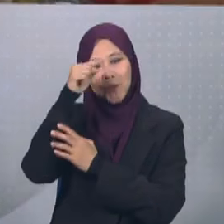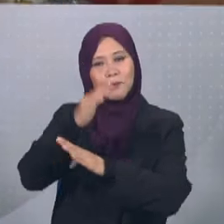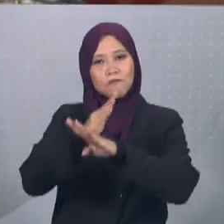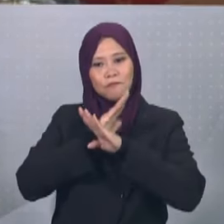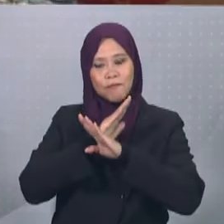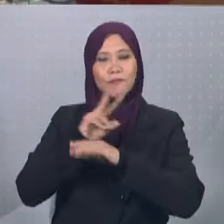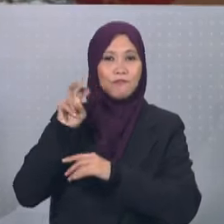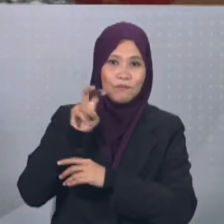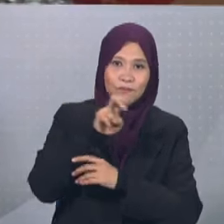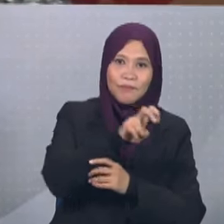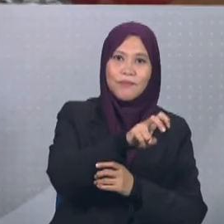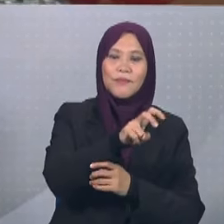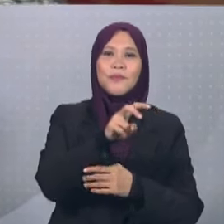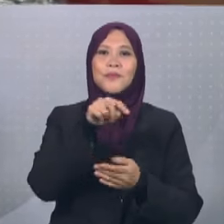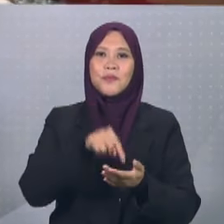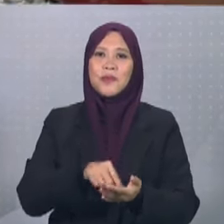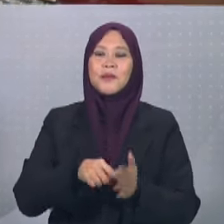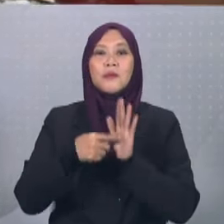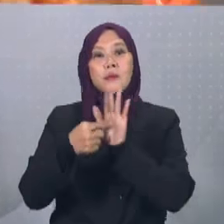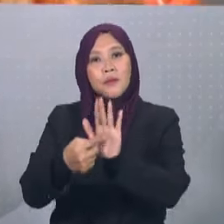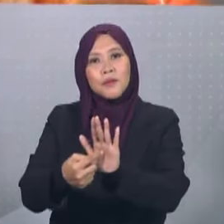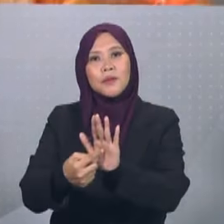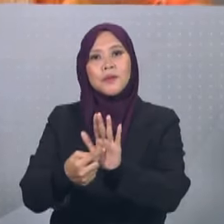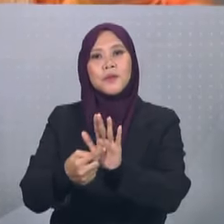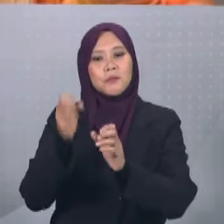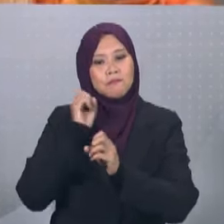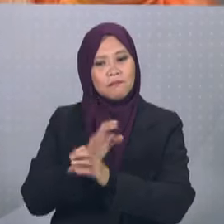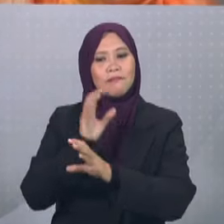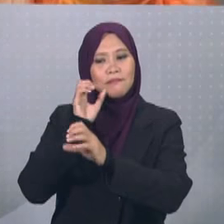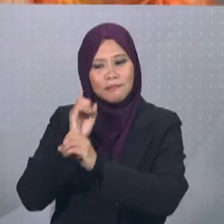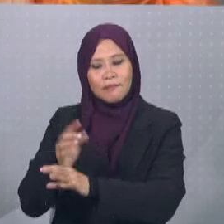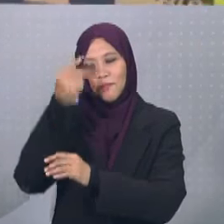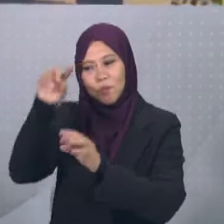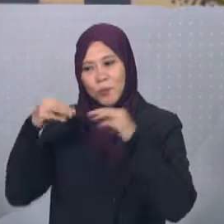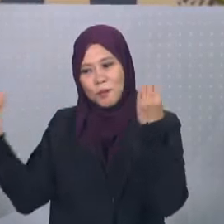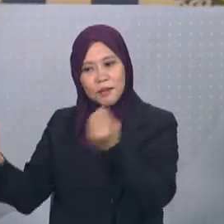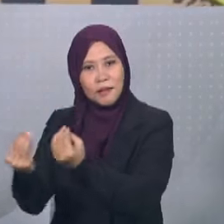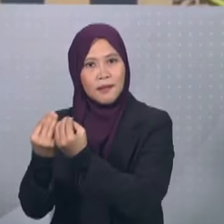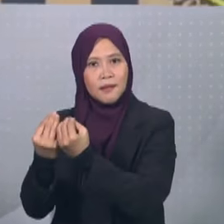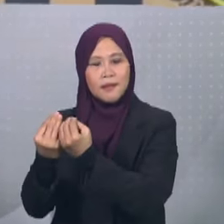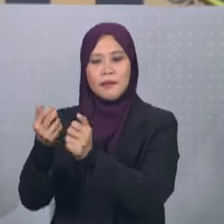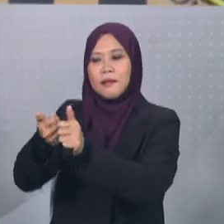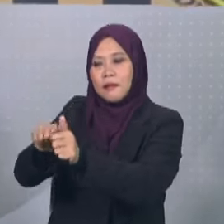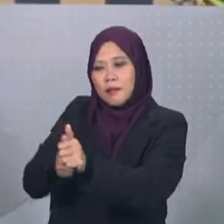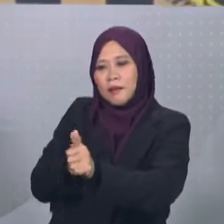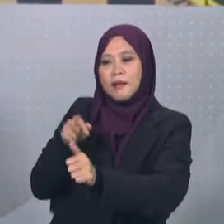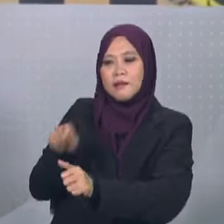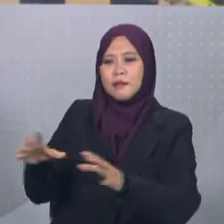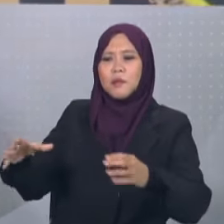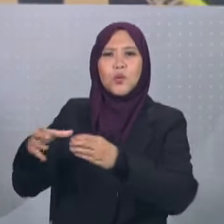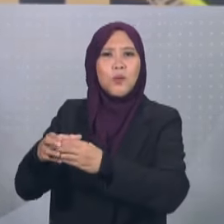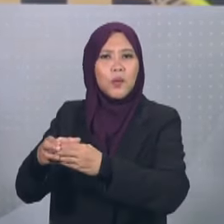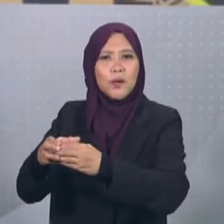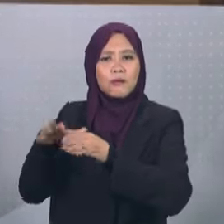wabak COVID-19, ini merupakan salah satu inisiatif kepada masyarakat mengelakkan mereka